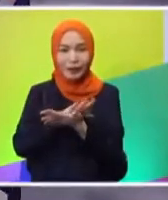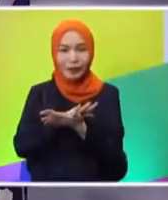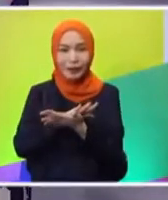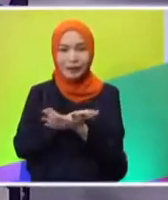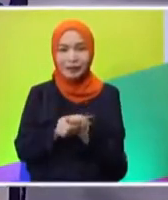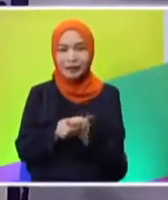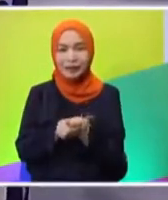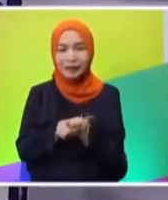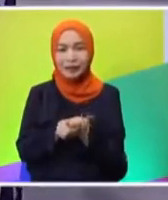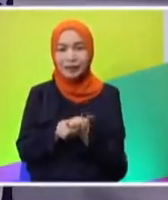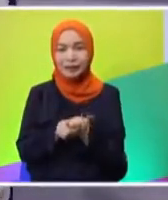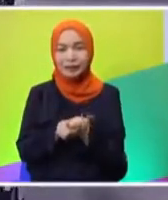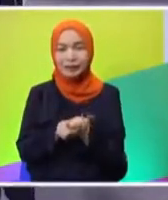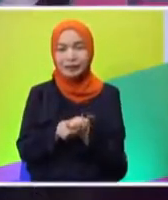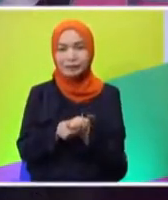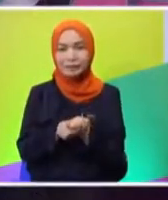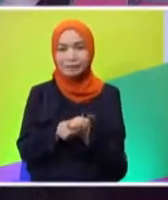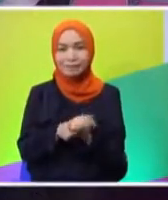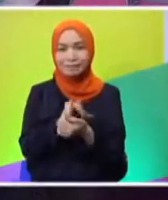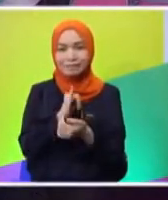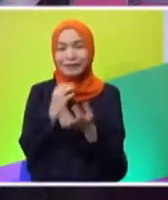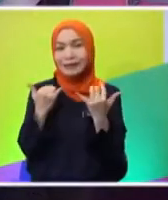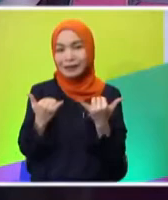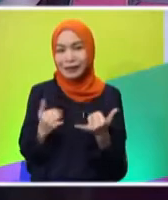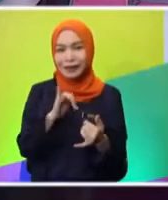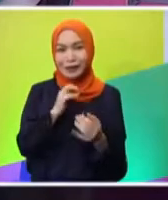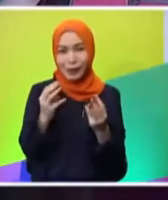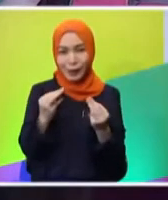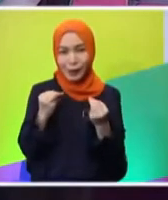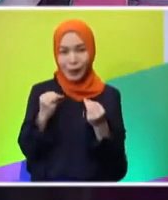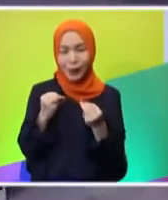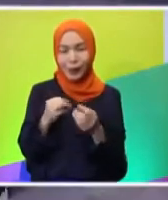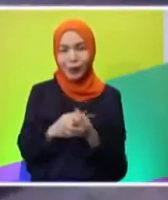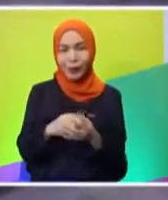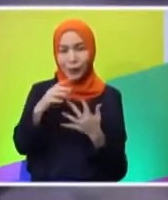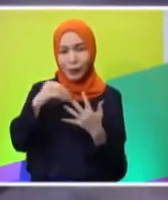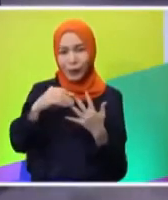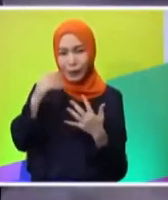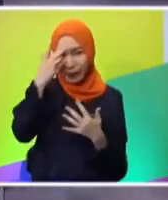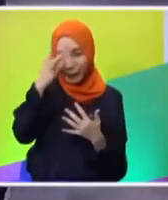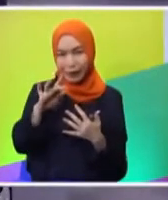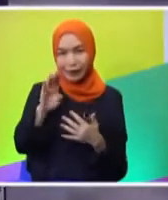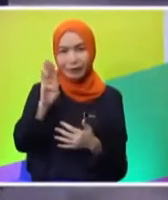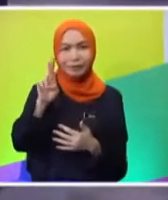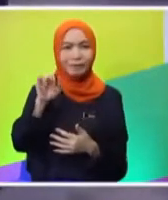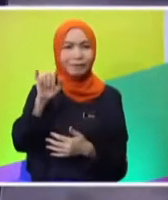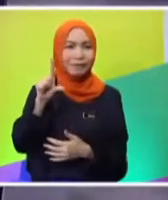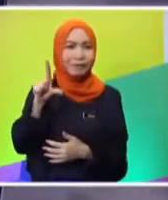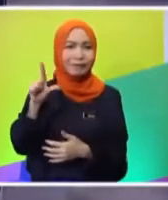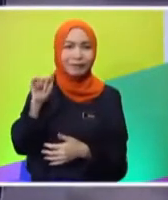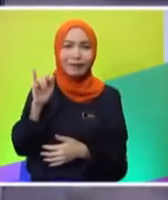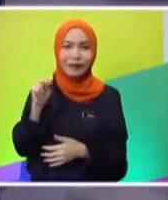pilih brilah Hai sobat ada salah ke jengkel betul semua jawaban sebetulnya kemudian saya pilih